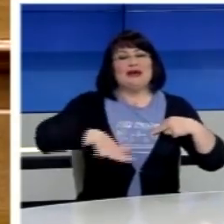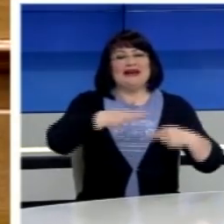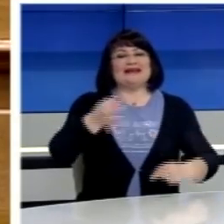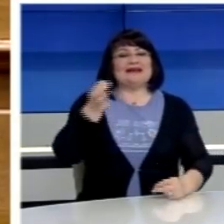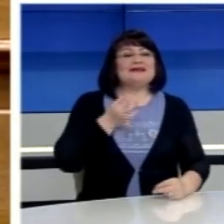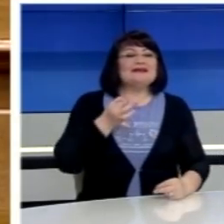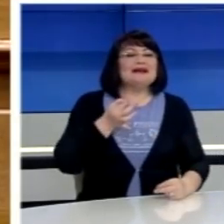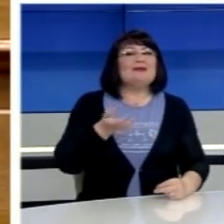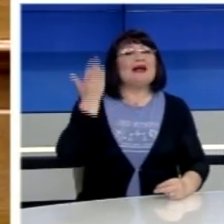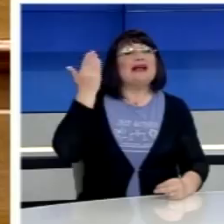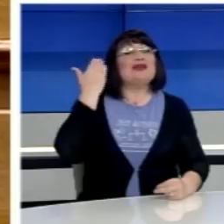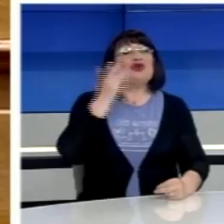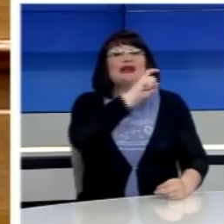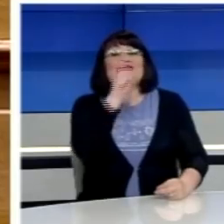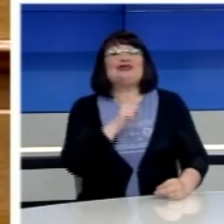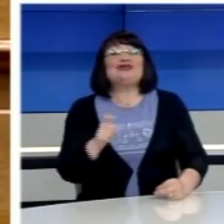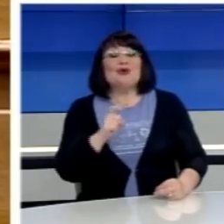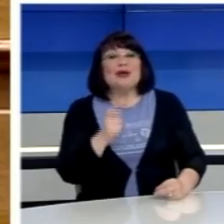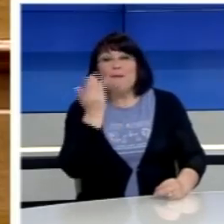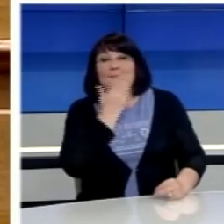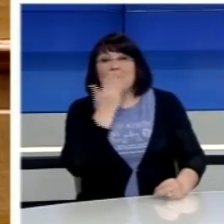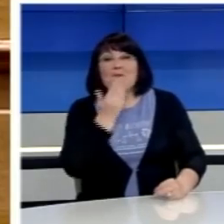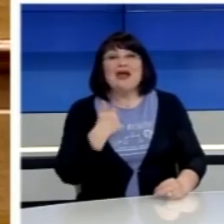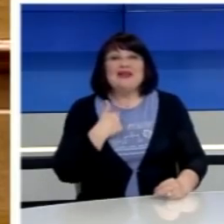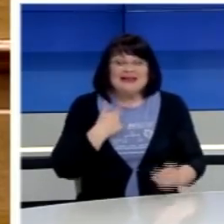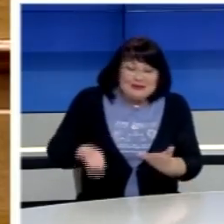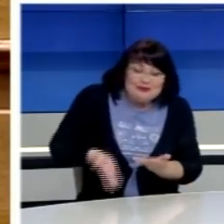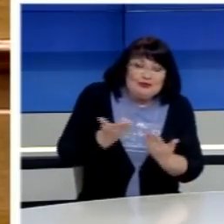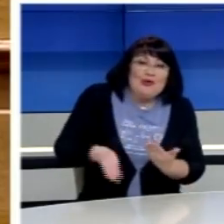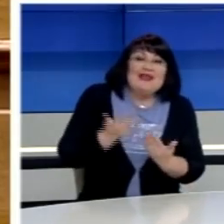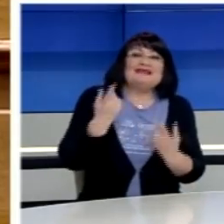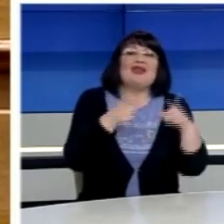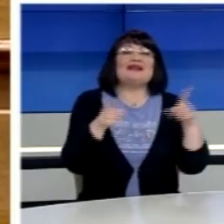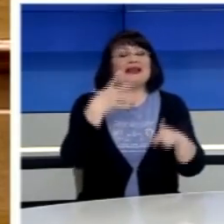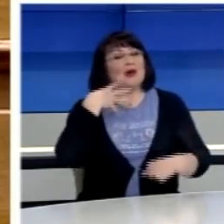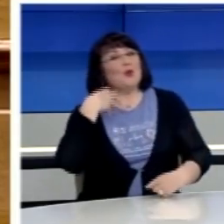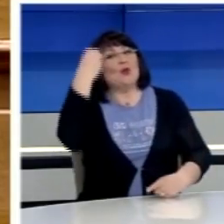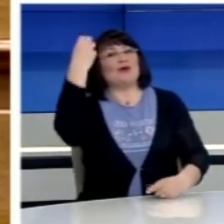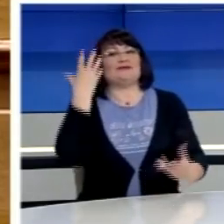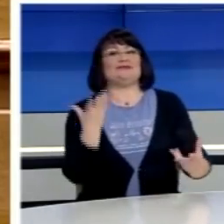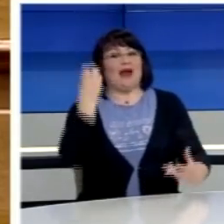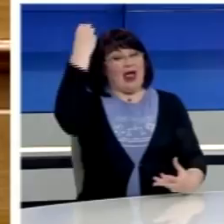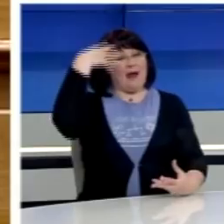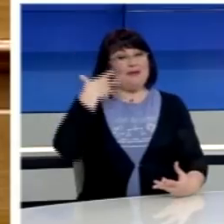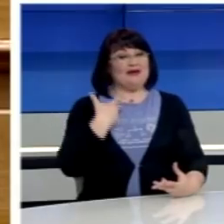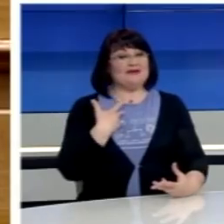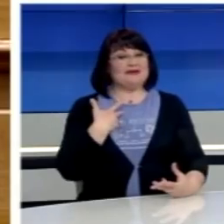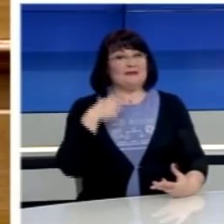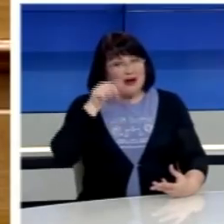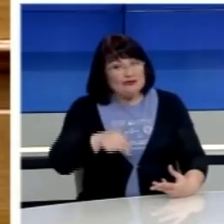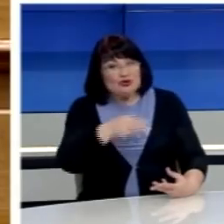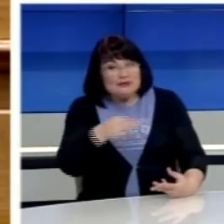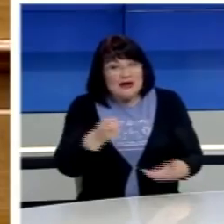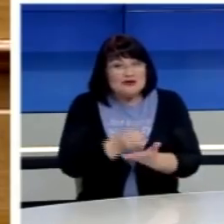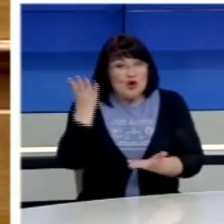πιο ευαίσθητα χρόνια της ζωής τους οι τελευταίοι τους στήριξαν, τους δώσανε έμπνευση? Για τέτοια αξιολόγηση